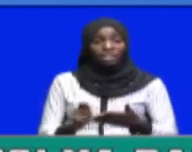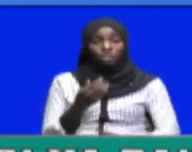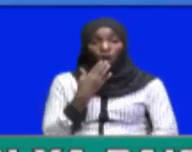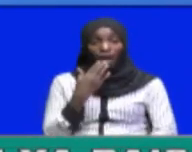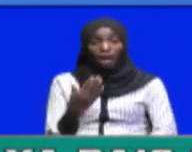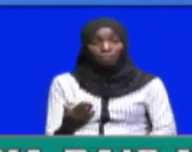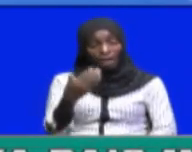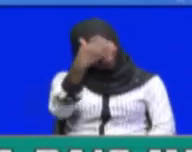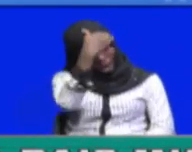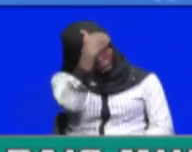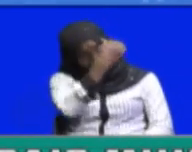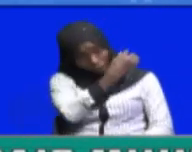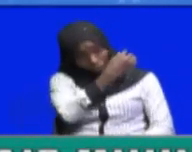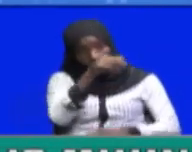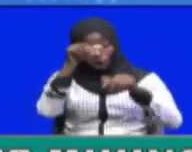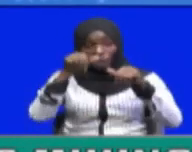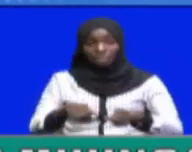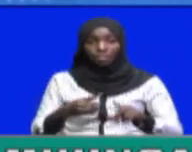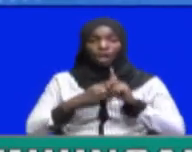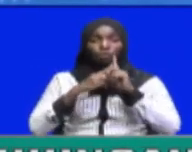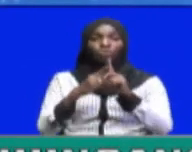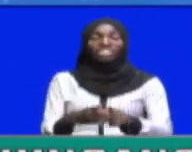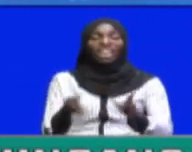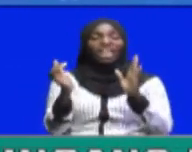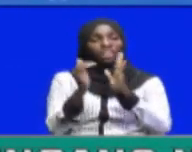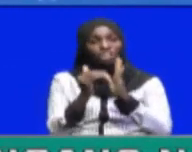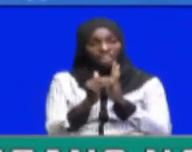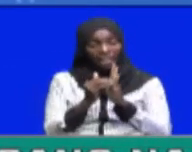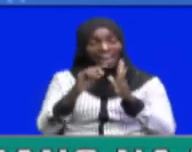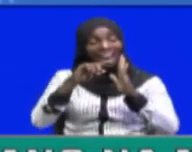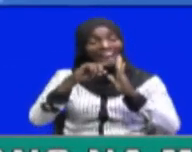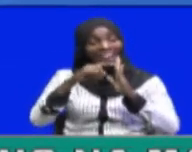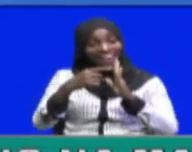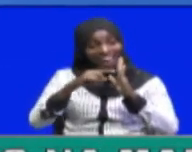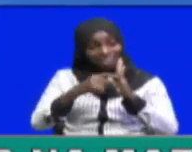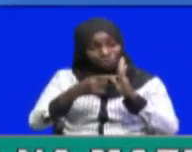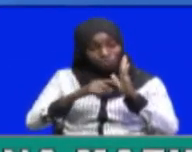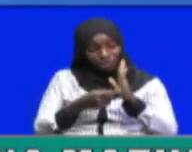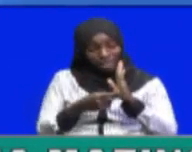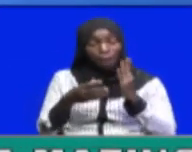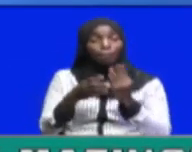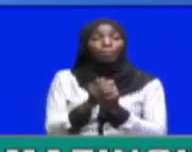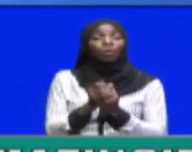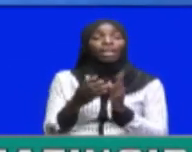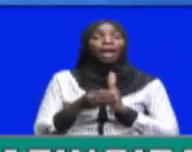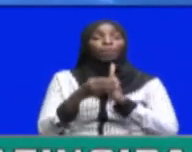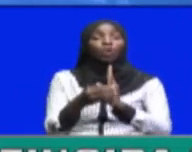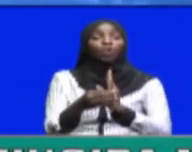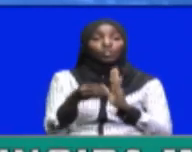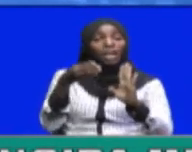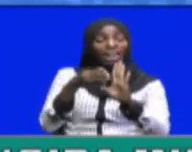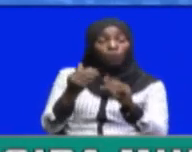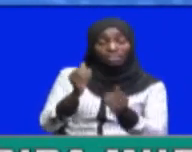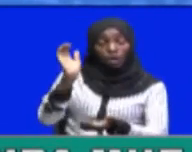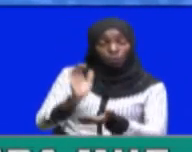Pemba wametakiwa kufuata sheria, kanuni na miongozo katika utendaji wao ili kuepusha migogoro katika jamii. Mwandishi